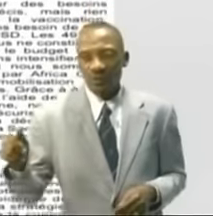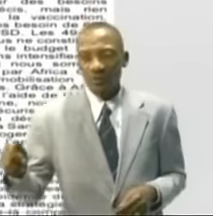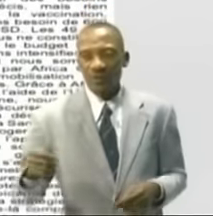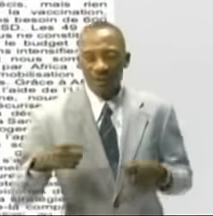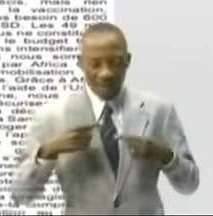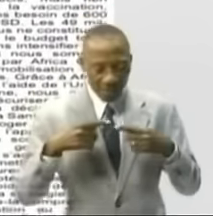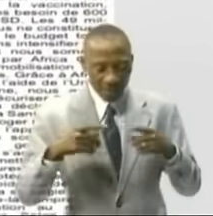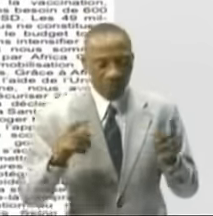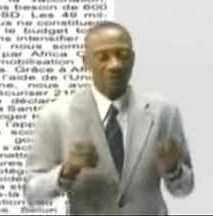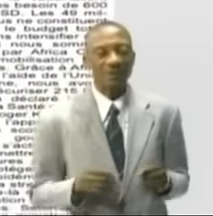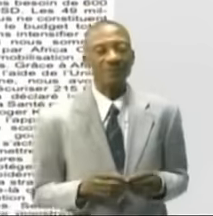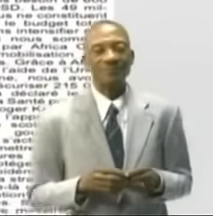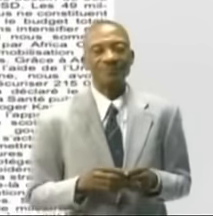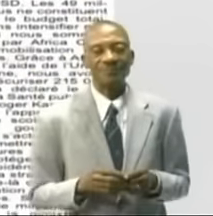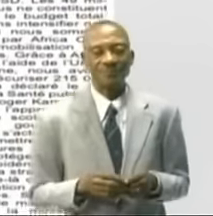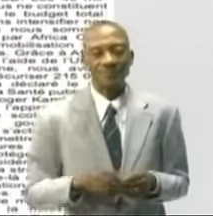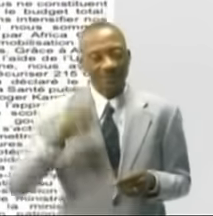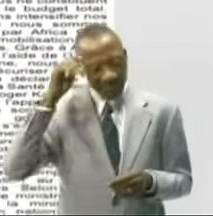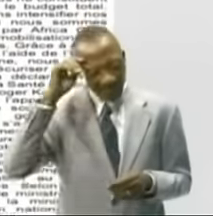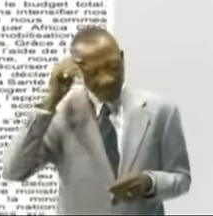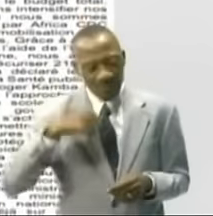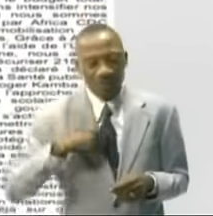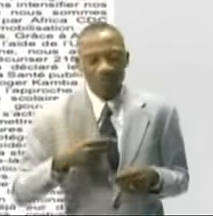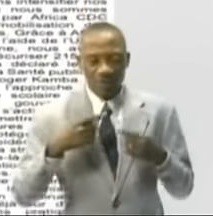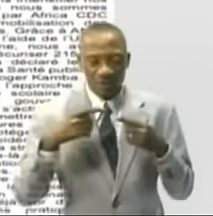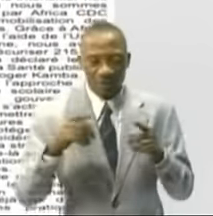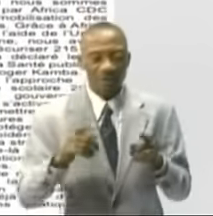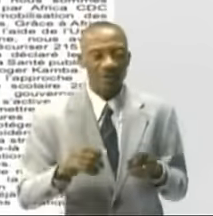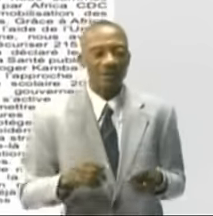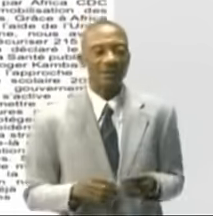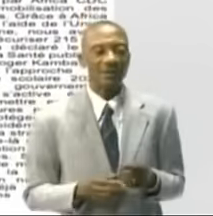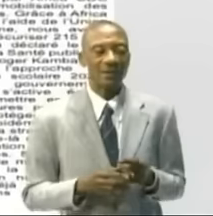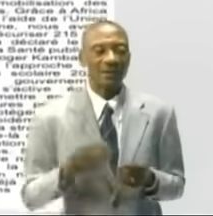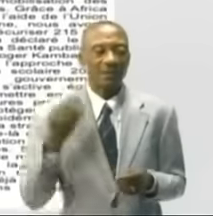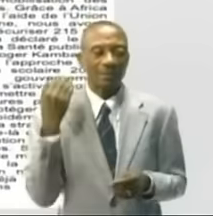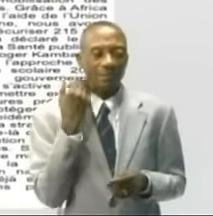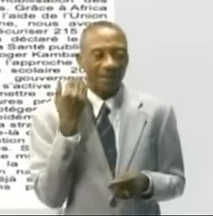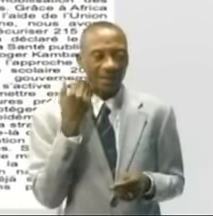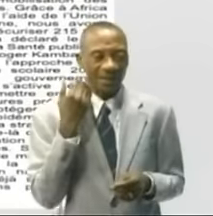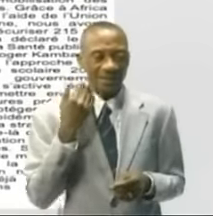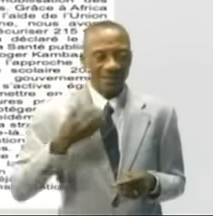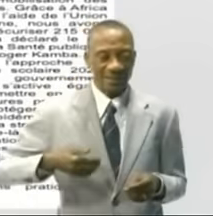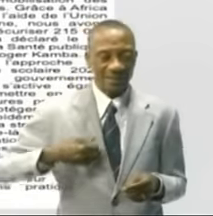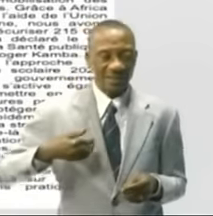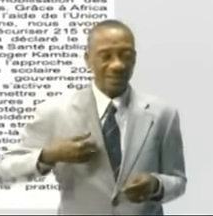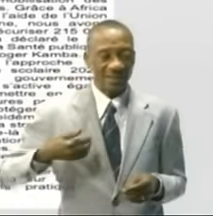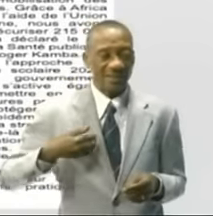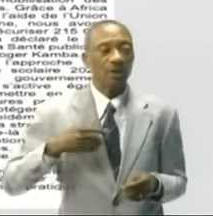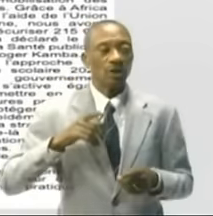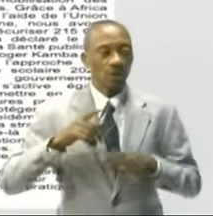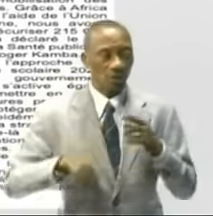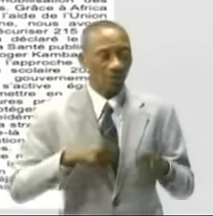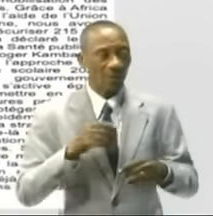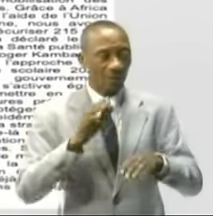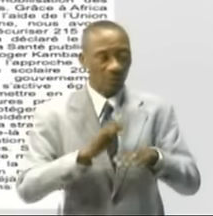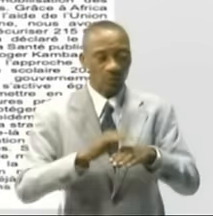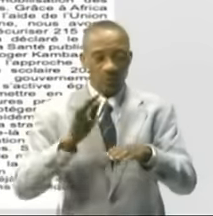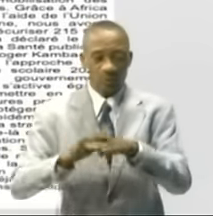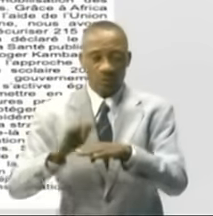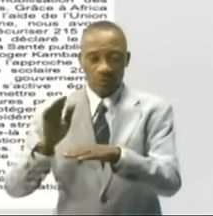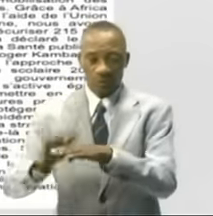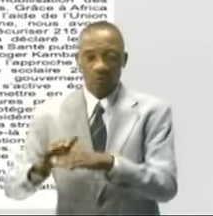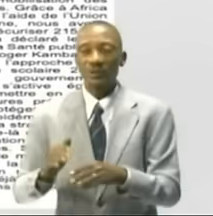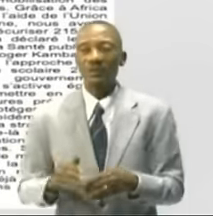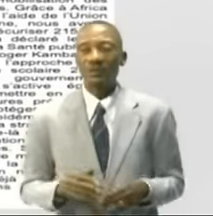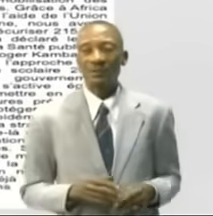regard des statistiques actuelles et appelle la population à la vigilance. Cette zone de santé de Kinshasa sont touchées par